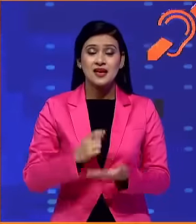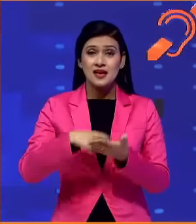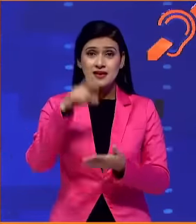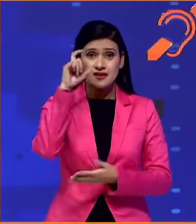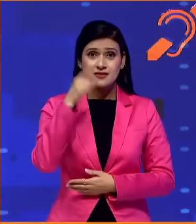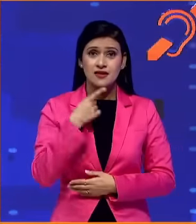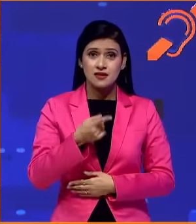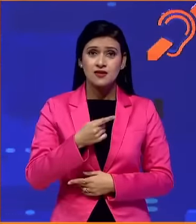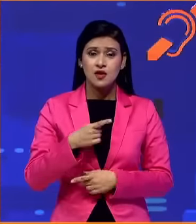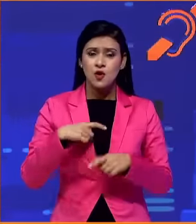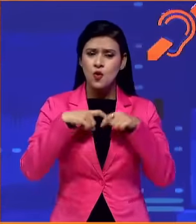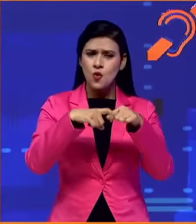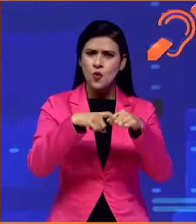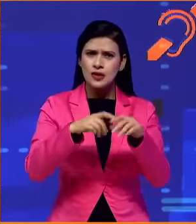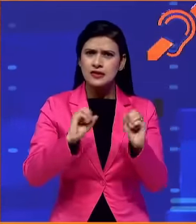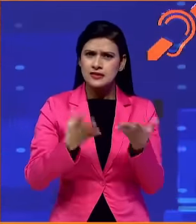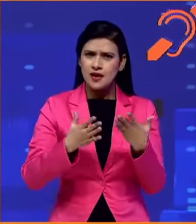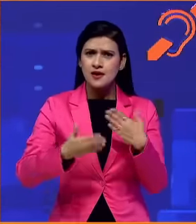आरोपलगनेसेपहले,आइए